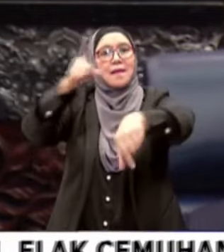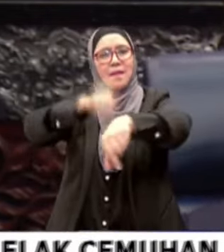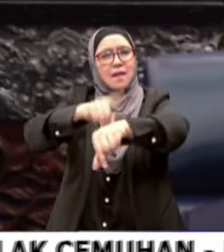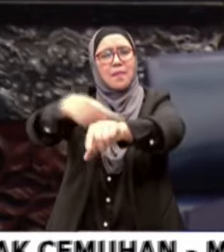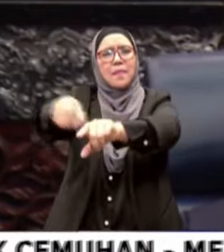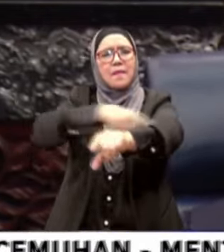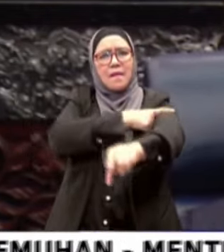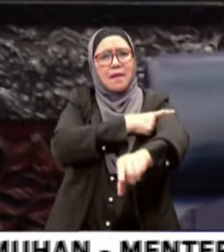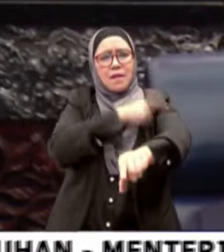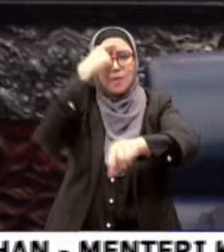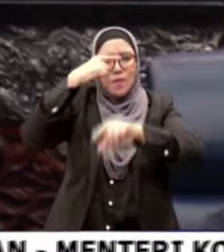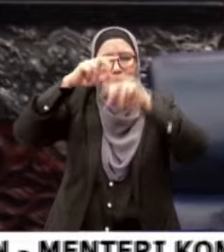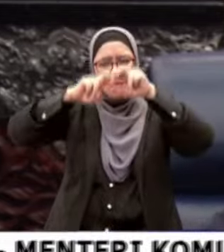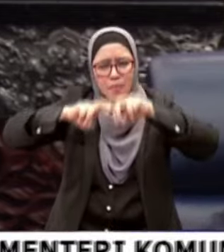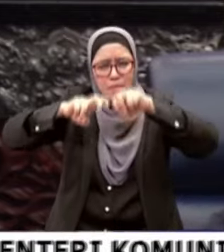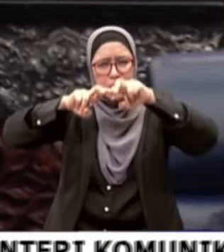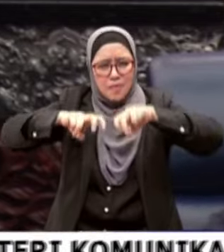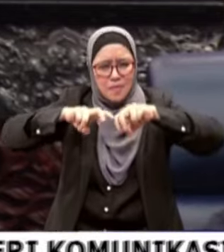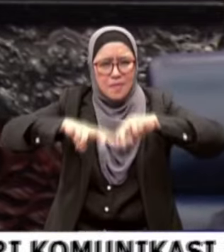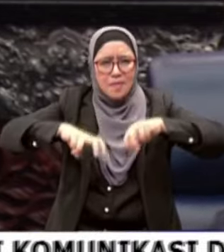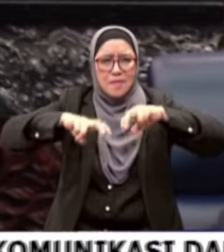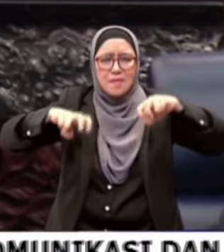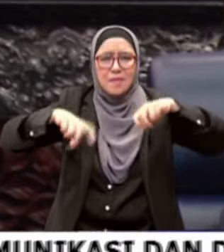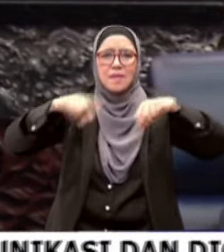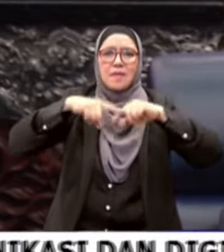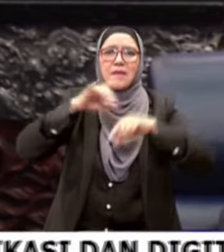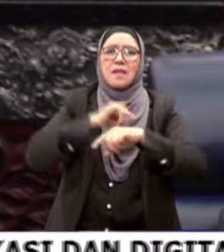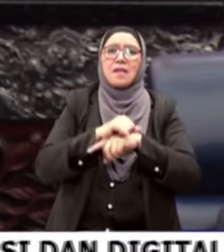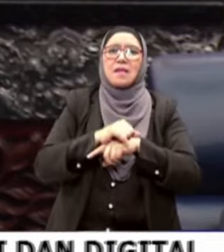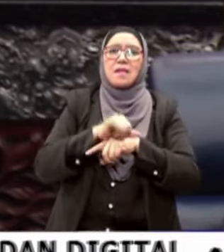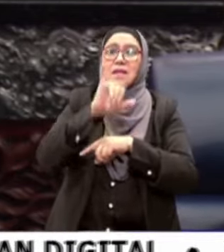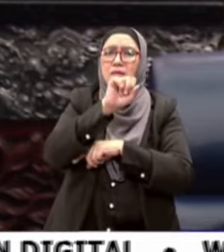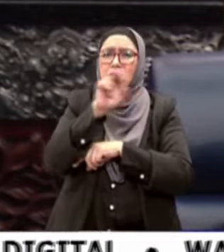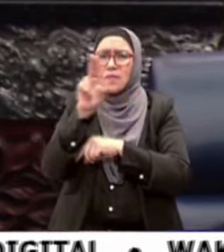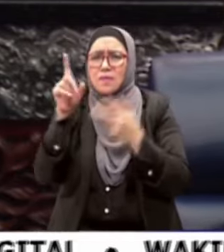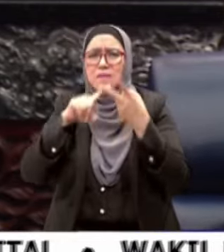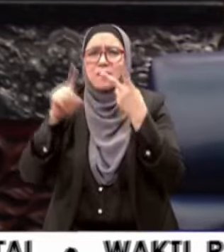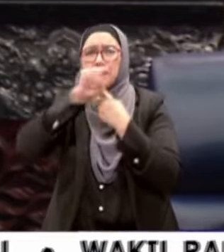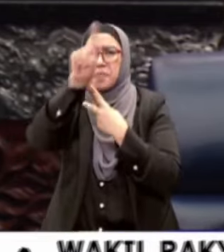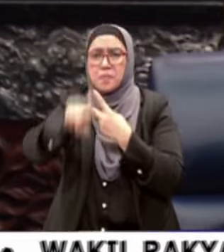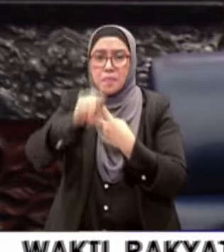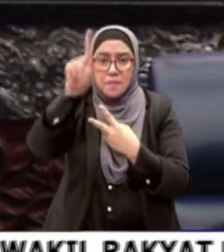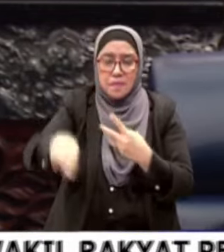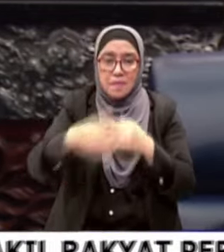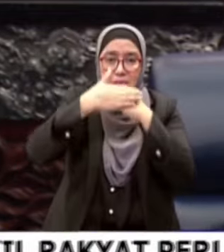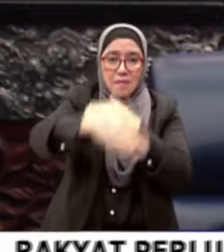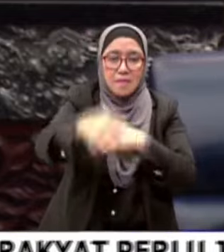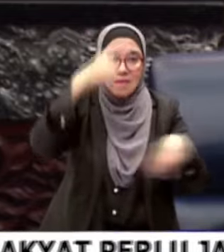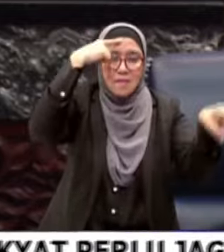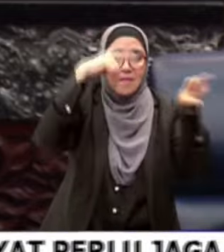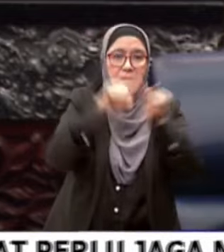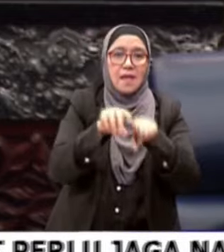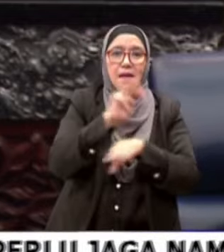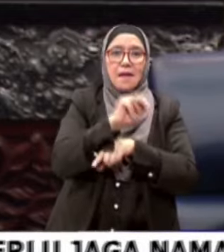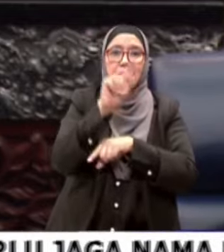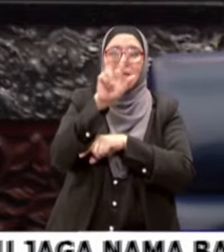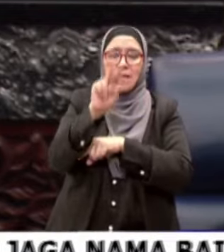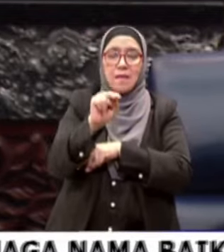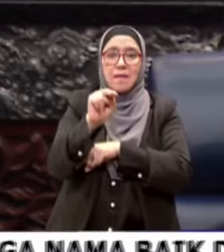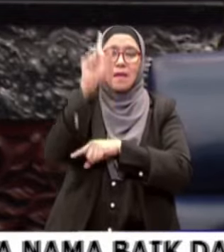meneliti isu-isu pelaksanaan selepas dipersetujui di M10 itu akan dibawa oleh Kementerian